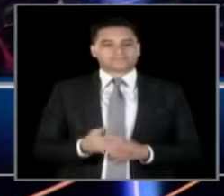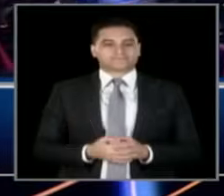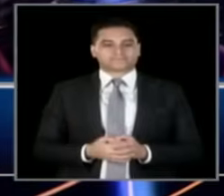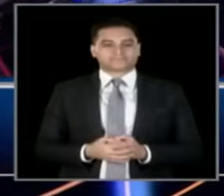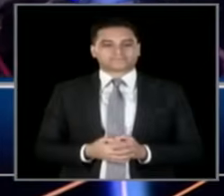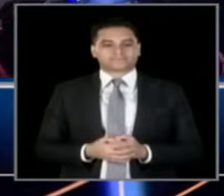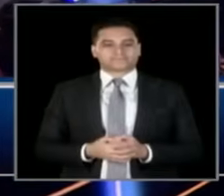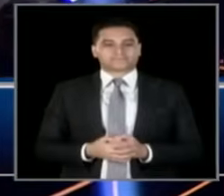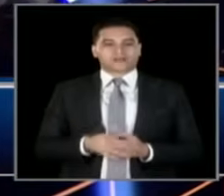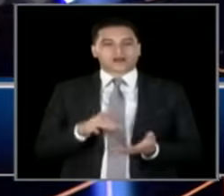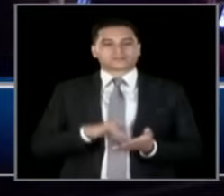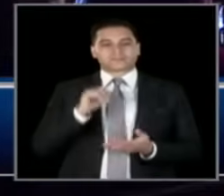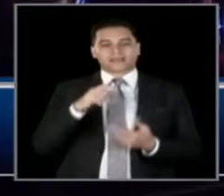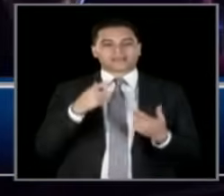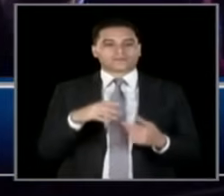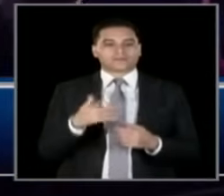عاصمتها هي مروان.